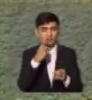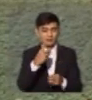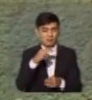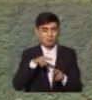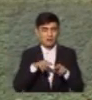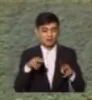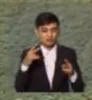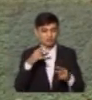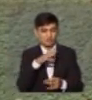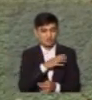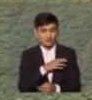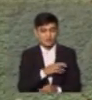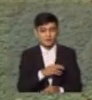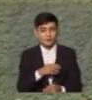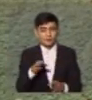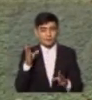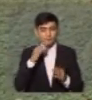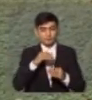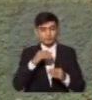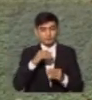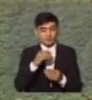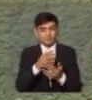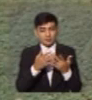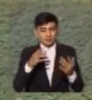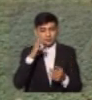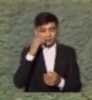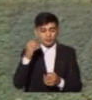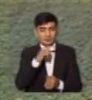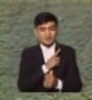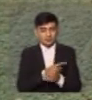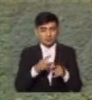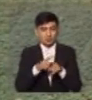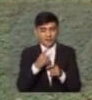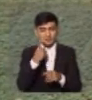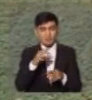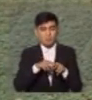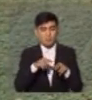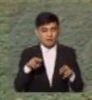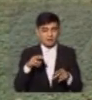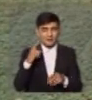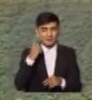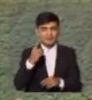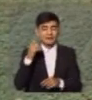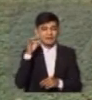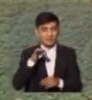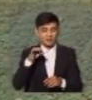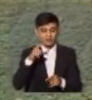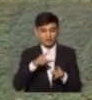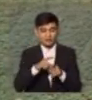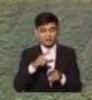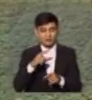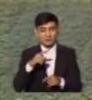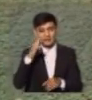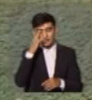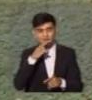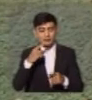Қоғамдағы қазір барлық әлеуметтік саяси күштер нақты бір партияға, бір идеяға, Қазақстанды өзгертеміз